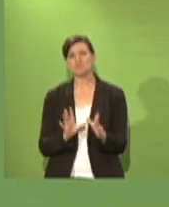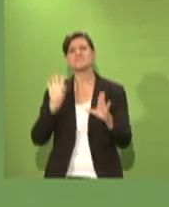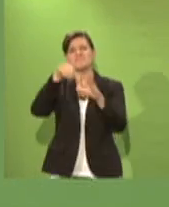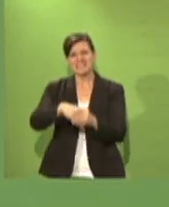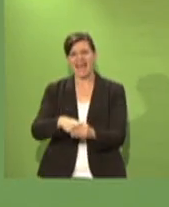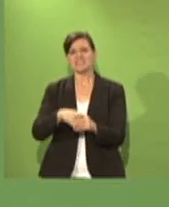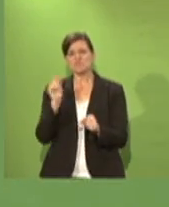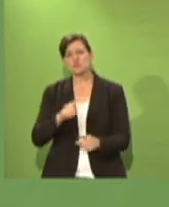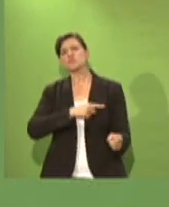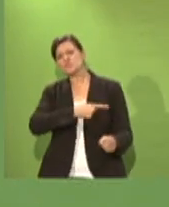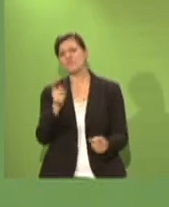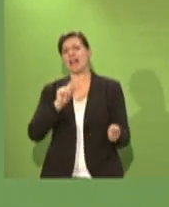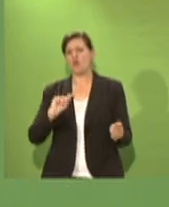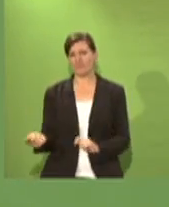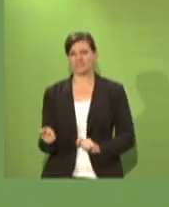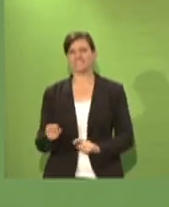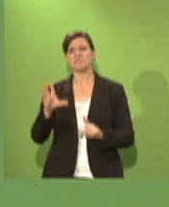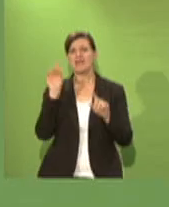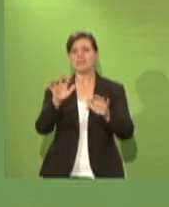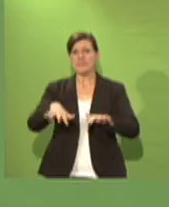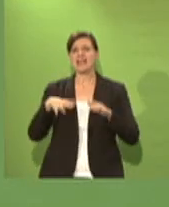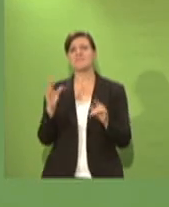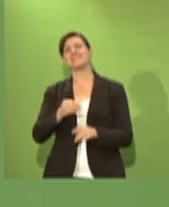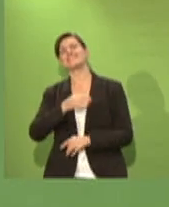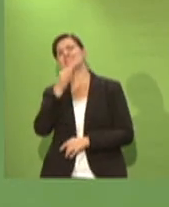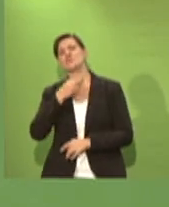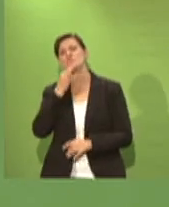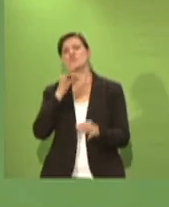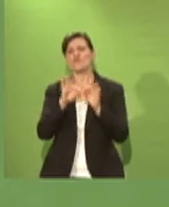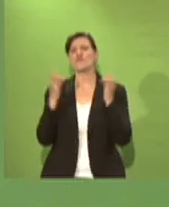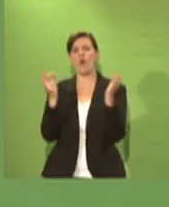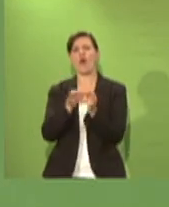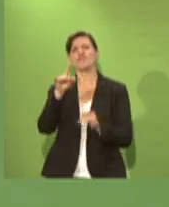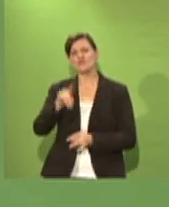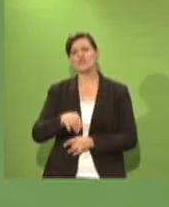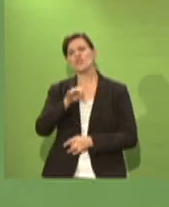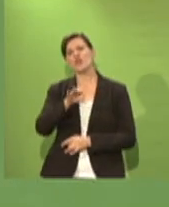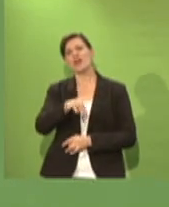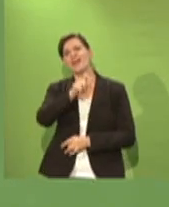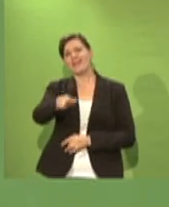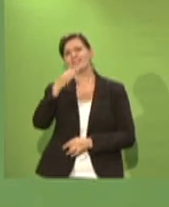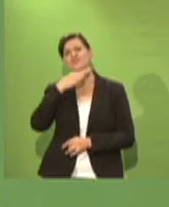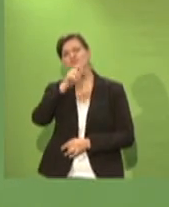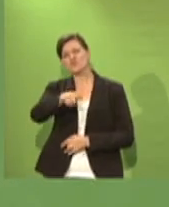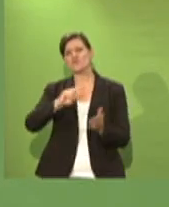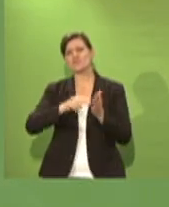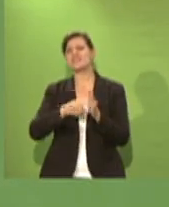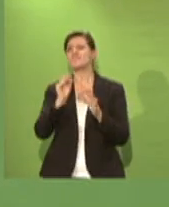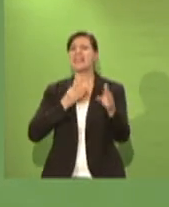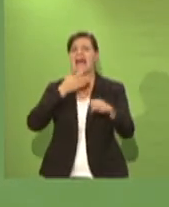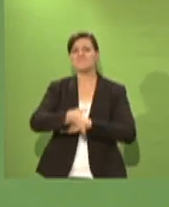überall umgesetzt werden. Mit Parlamenten, mit Jugendforen für eine einmischende und eigenständige Jugendpolitik.